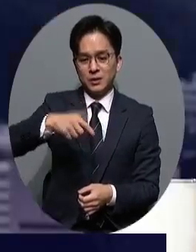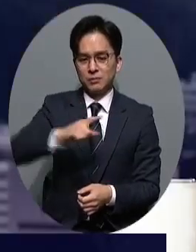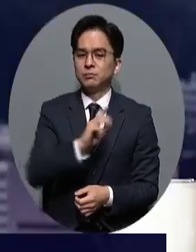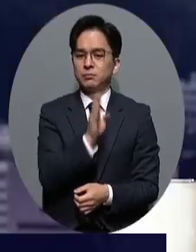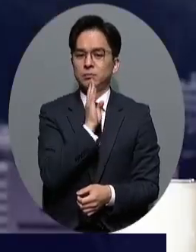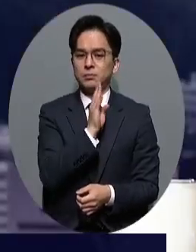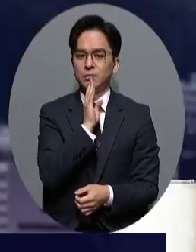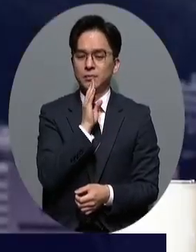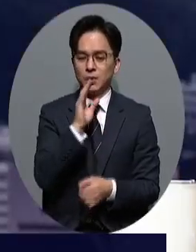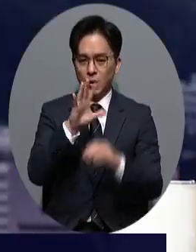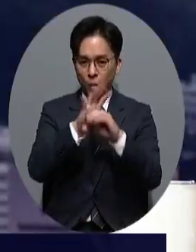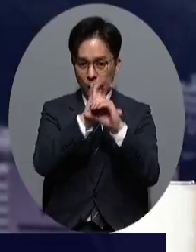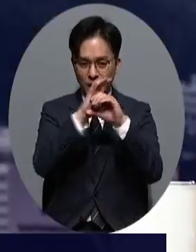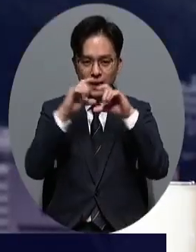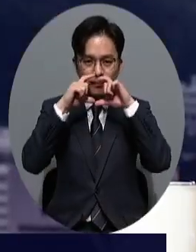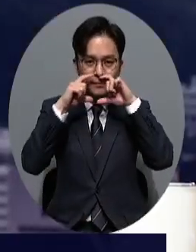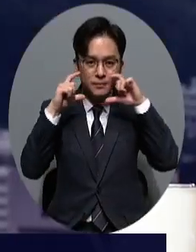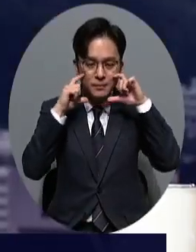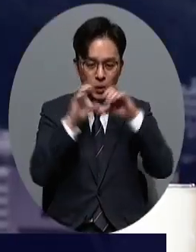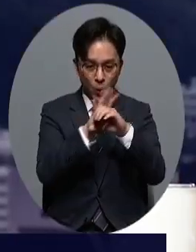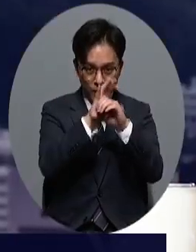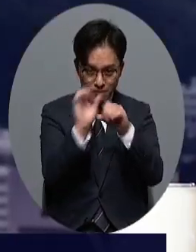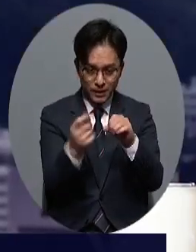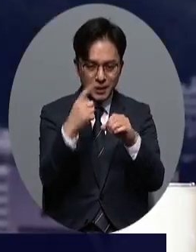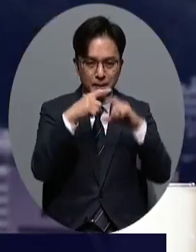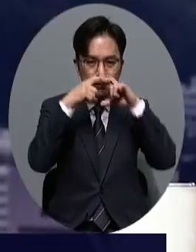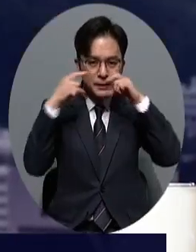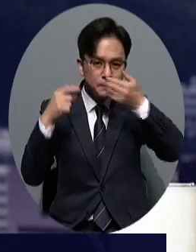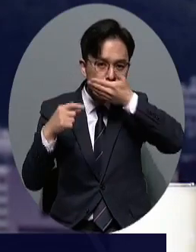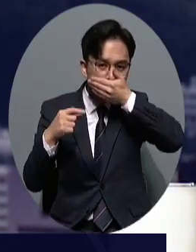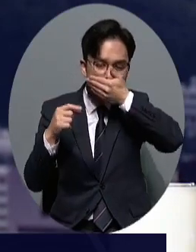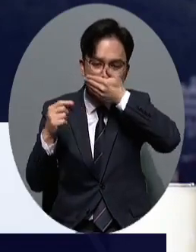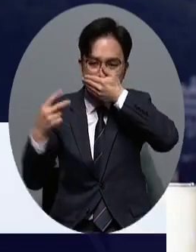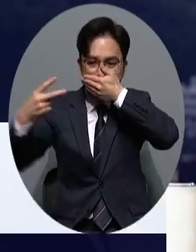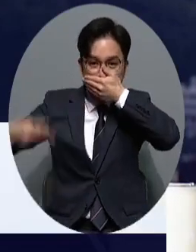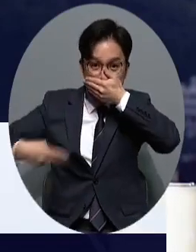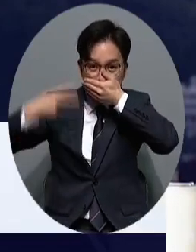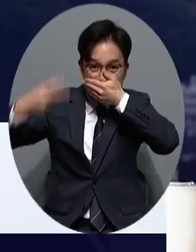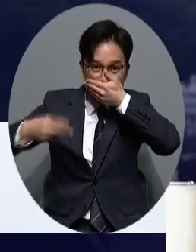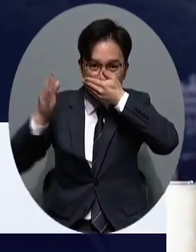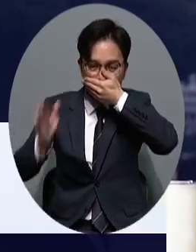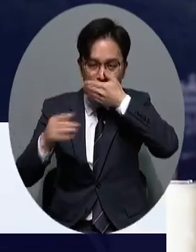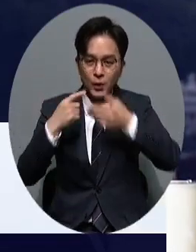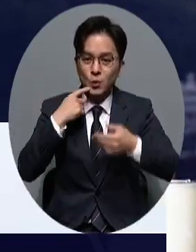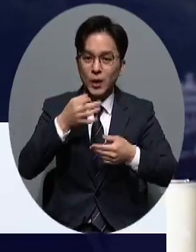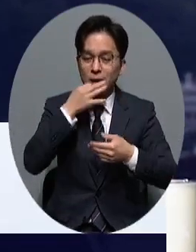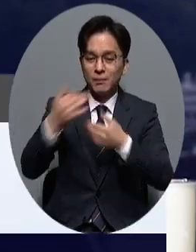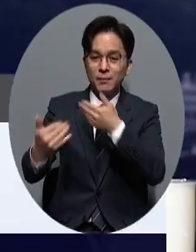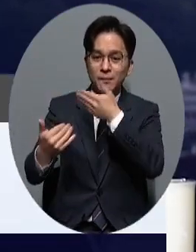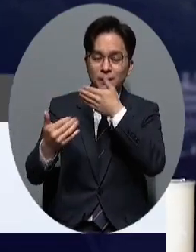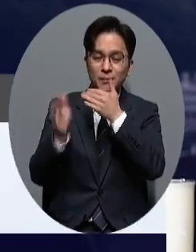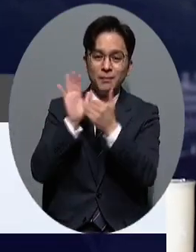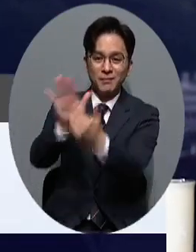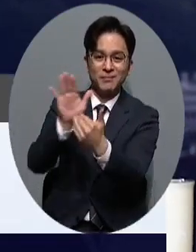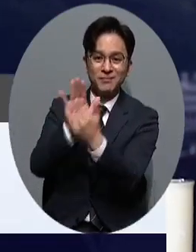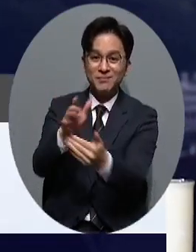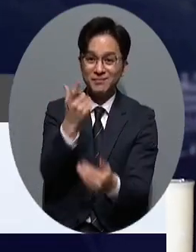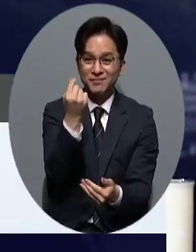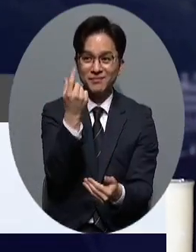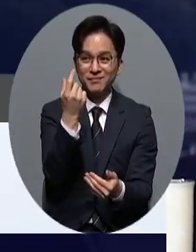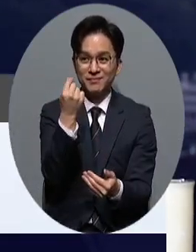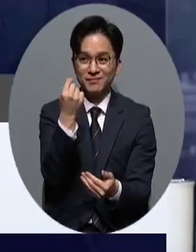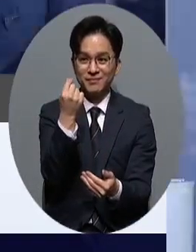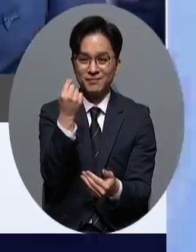독감이 거의 유행을 안 했거든요. 이것은 아무래도 그 바이러스 간섭이라고 해서 예. 하나의 감염이 되면 활동력이 떨어져서